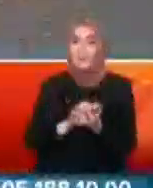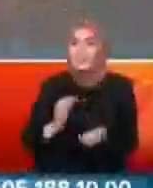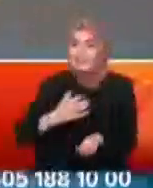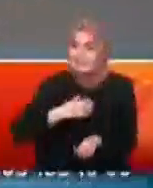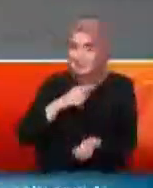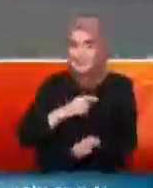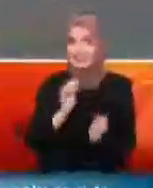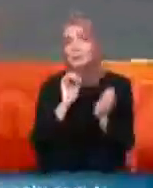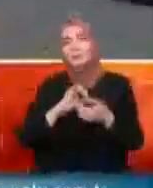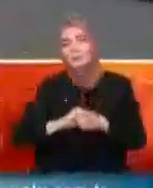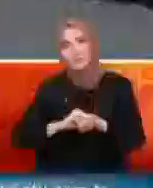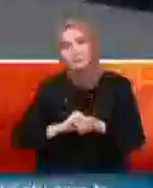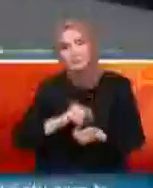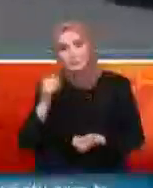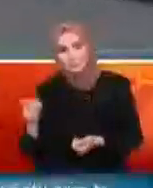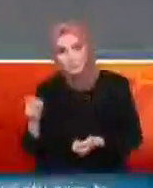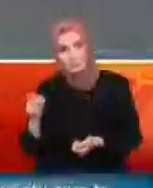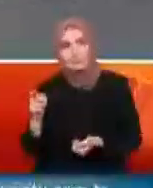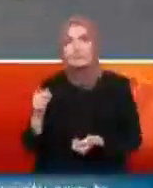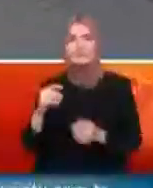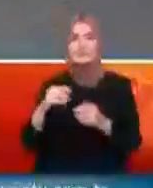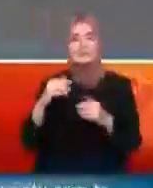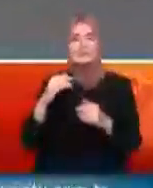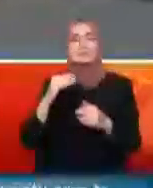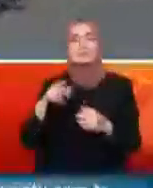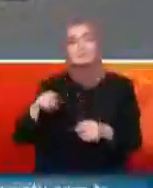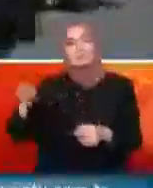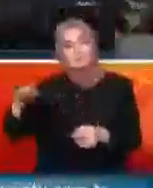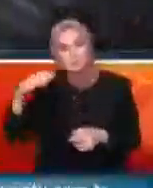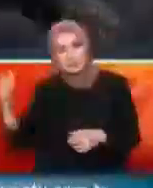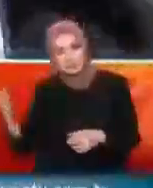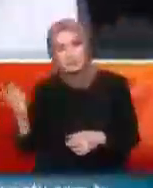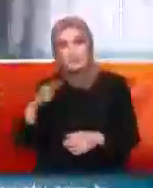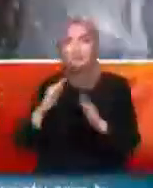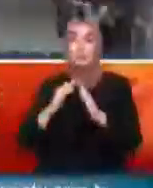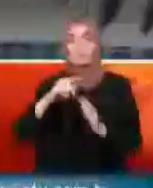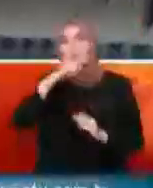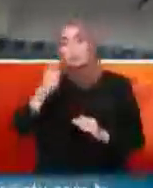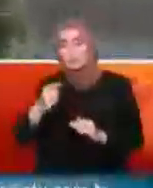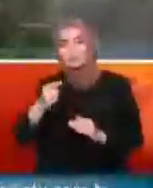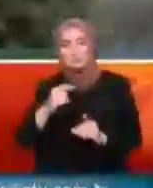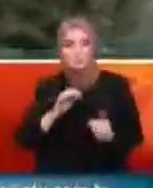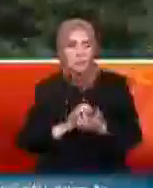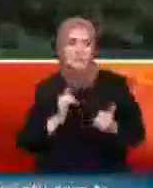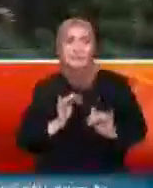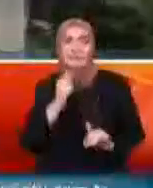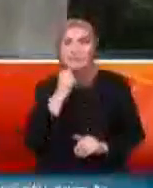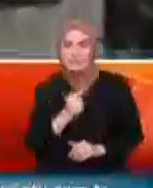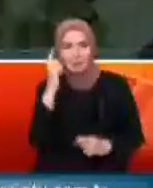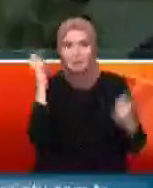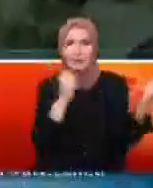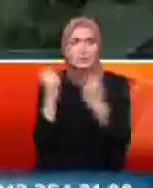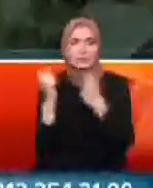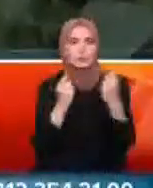karşı komşuları ilk başta sözlü tacizde bulundu. Tartışma çıkınca o aile dostu Nero'yu da alarak hemen içeriye